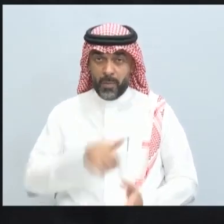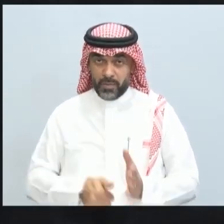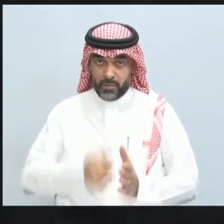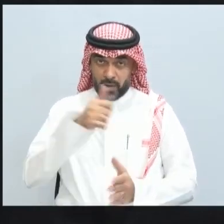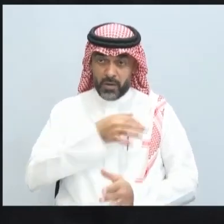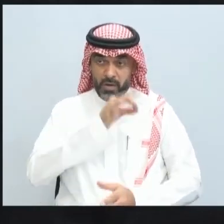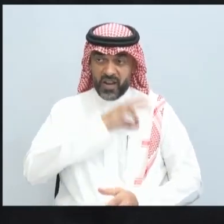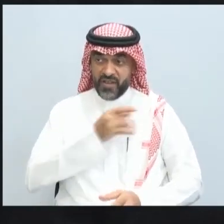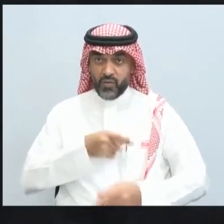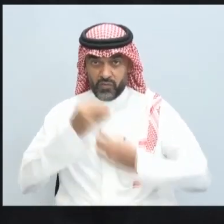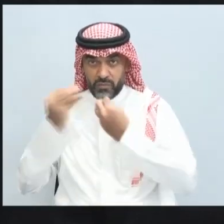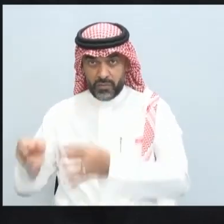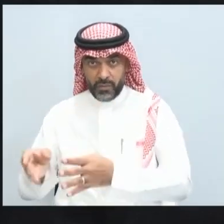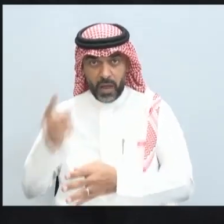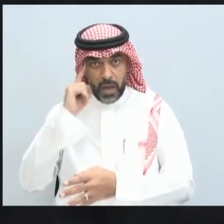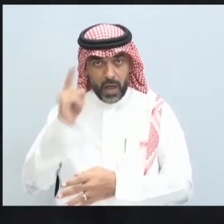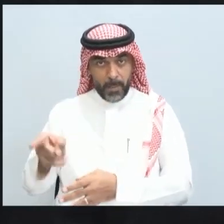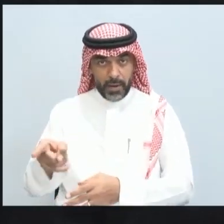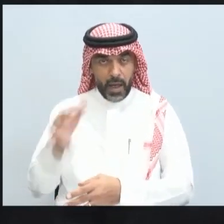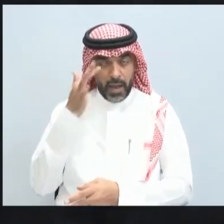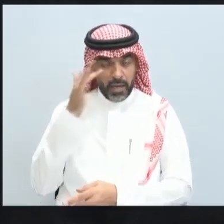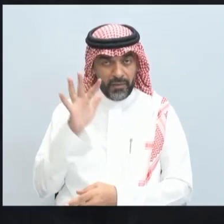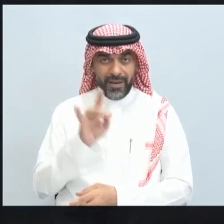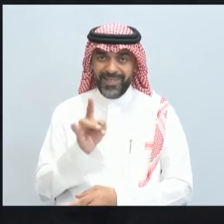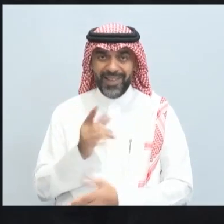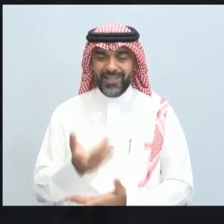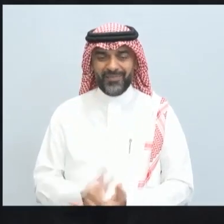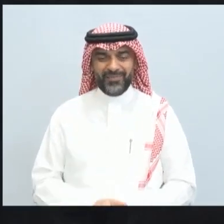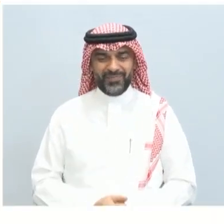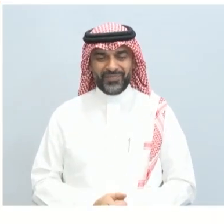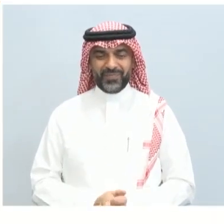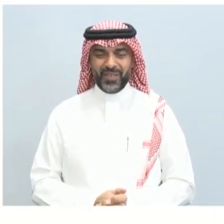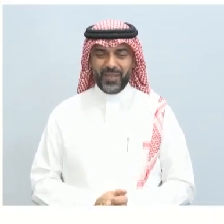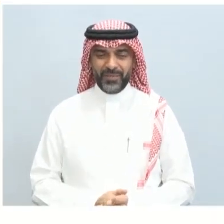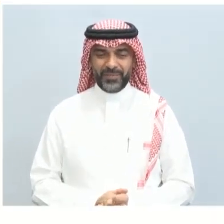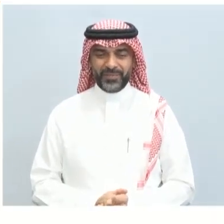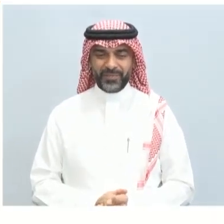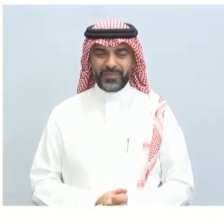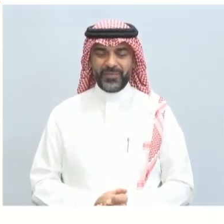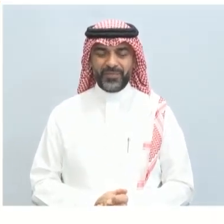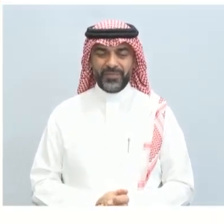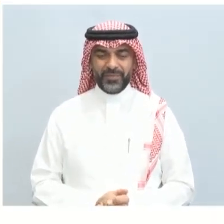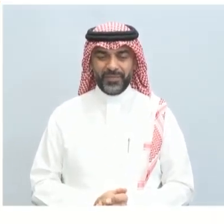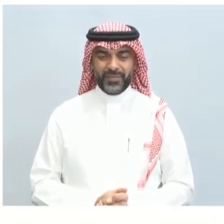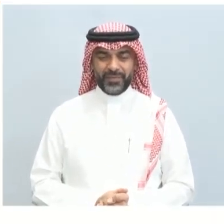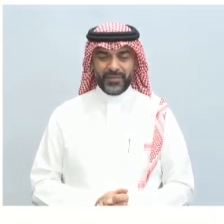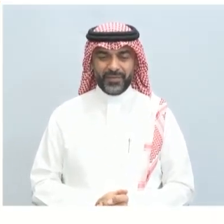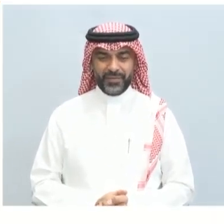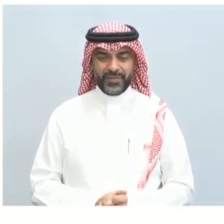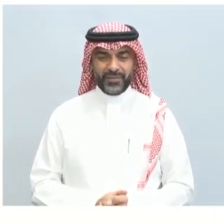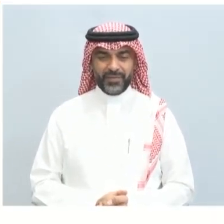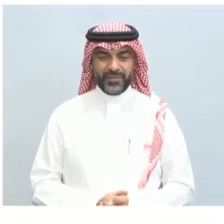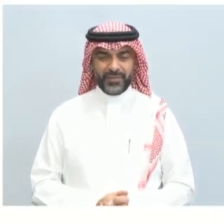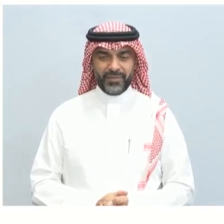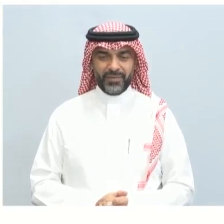لاستكثرت من الخير لو كان النبي صلى الله عليه وسلم يعلم الغيب او يملك لنفسه نفعه الاوكر لما كان